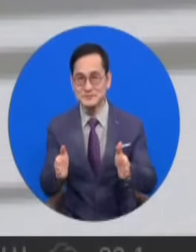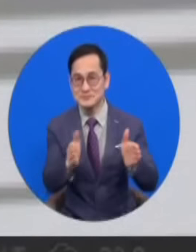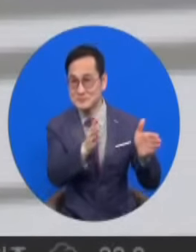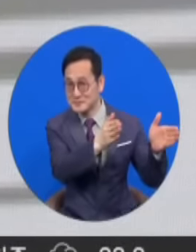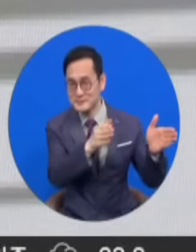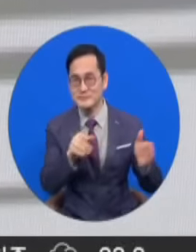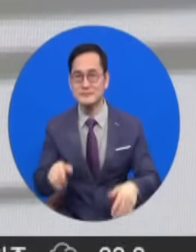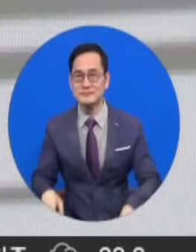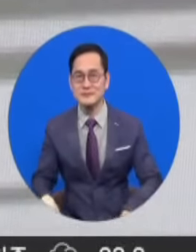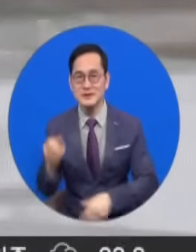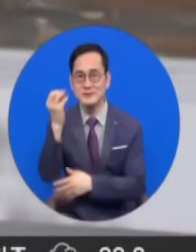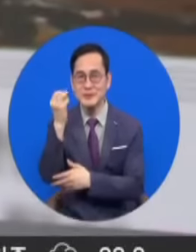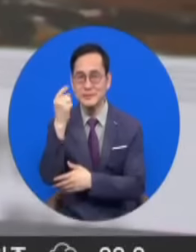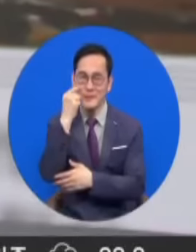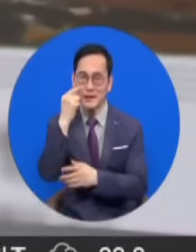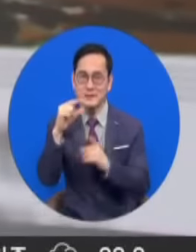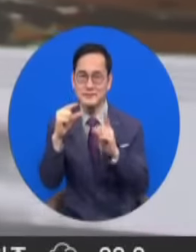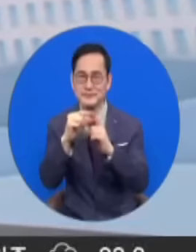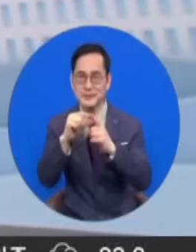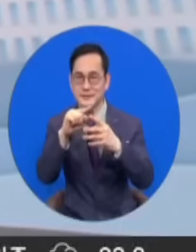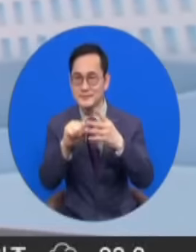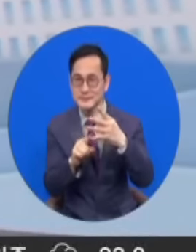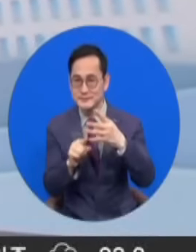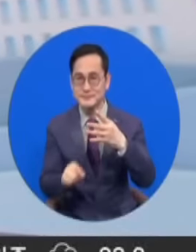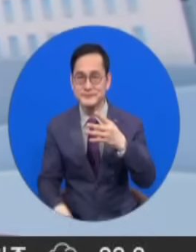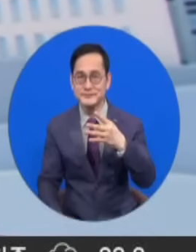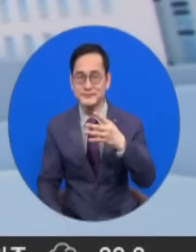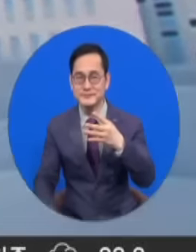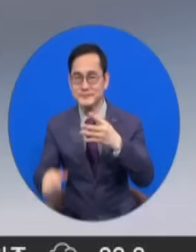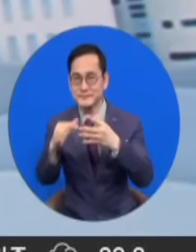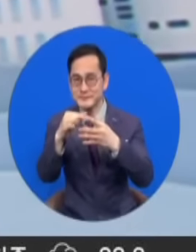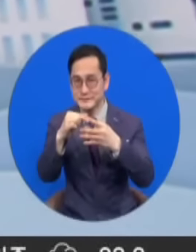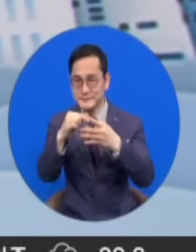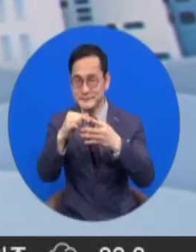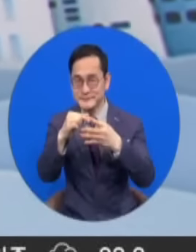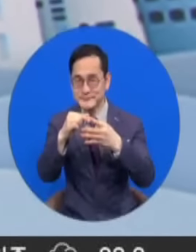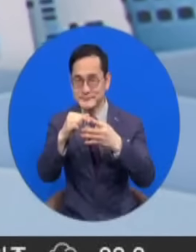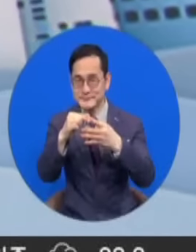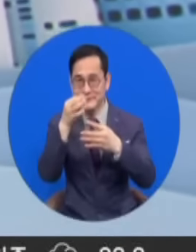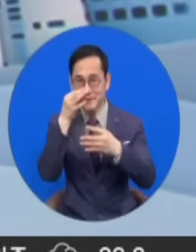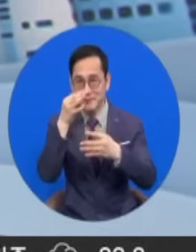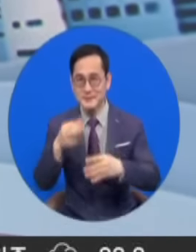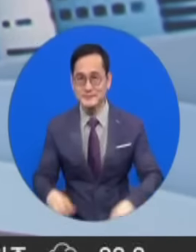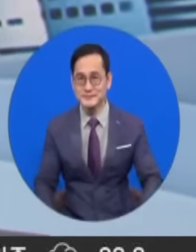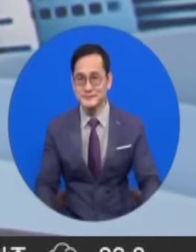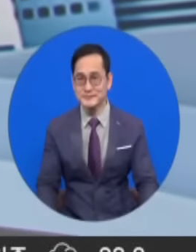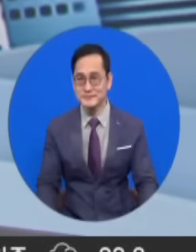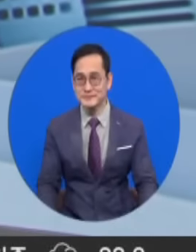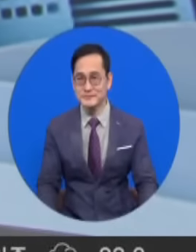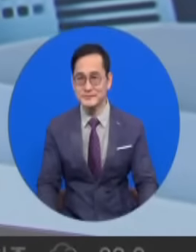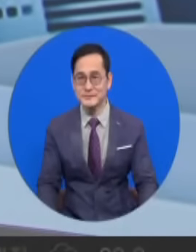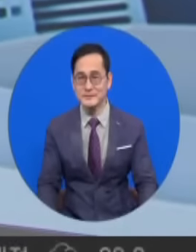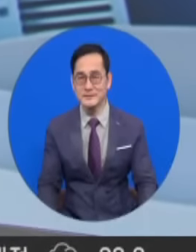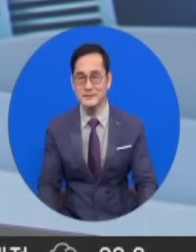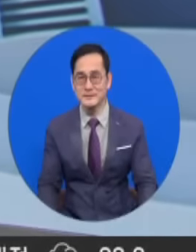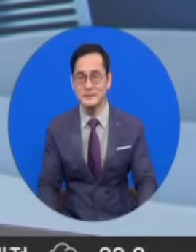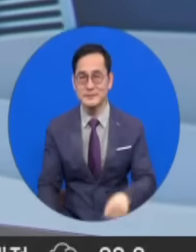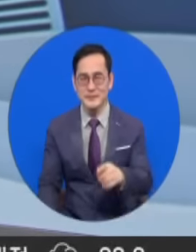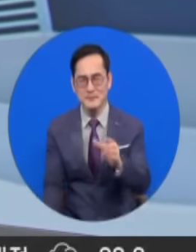오늘 조간신문 네 가지 키워드 준비되어 있습니다. 함께 보시죠. 먼저 첫 번째 키워드부터 공개하겠습니다. 첫 번째 키워드는 뭘까요? 바로 이겁니다.